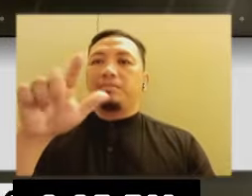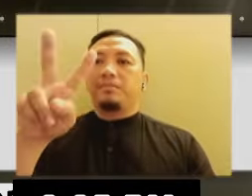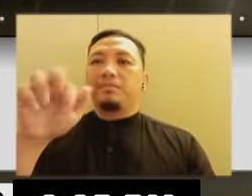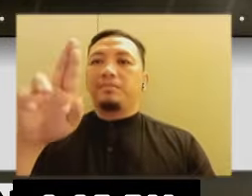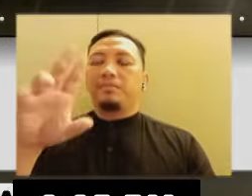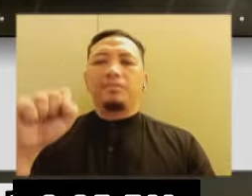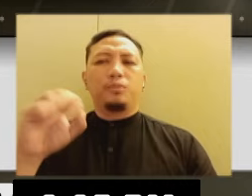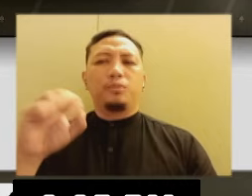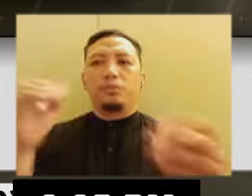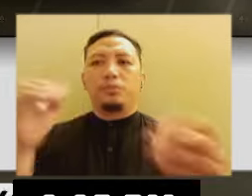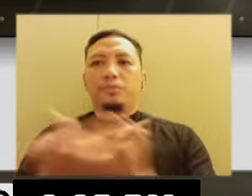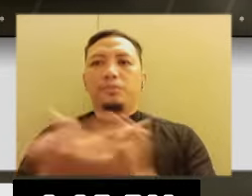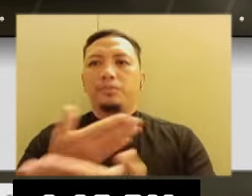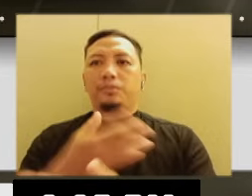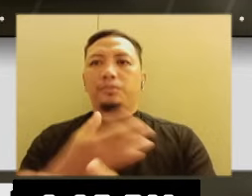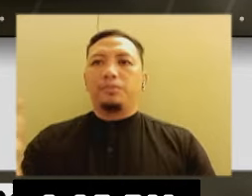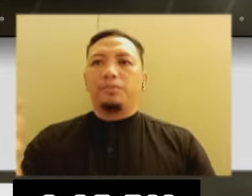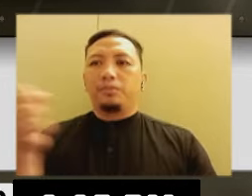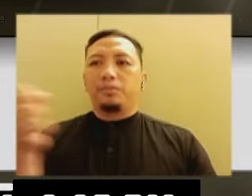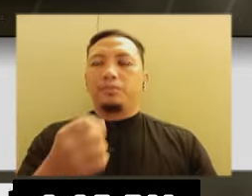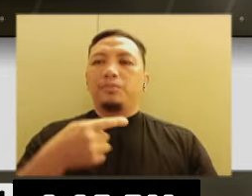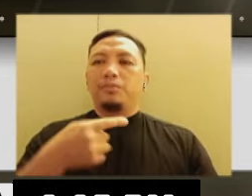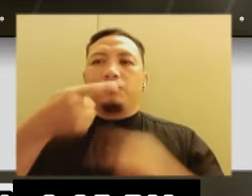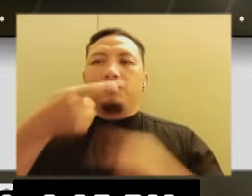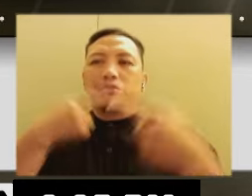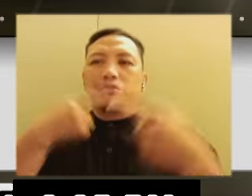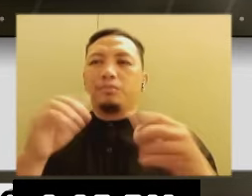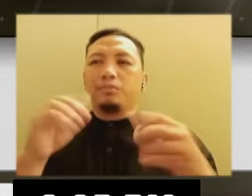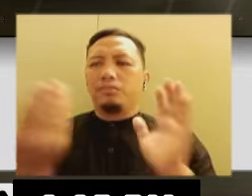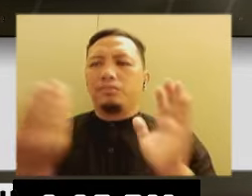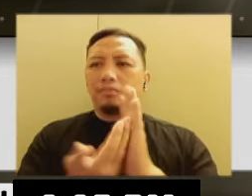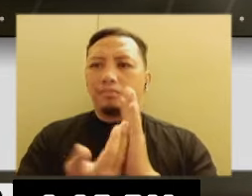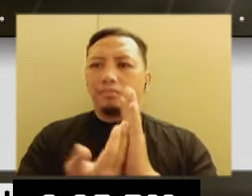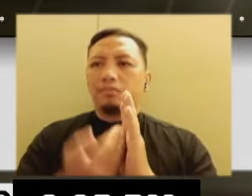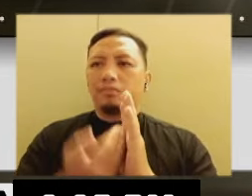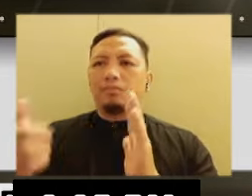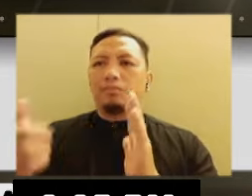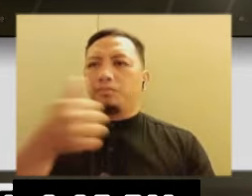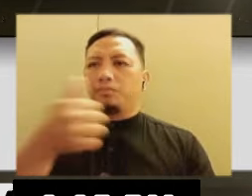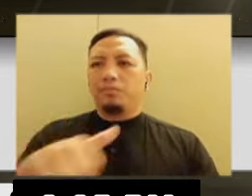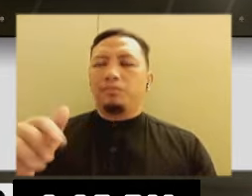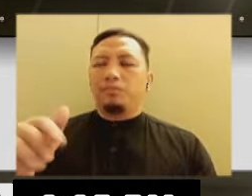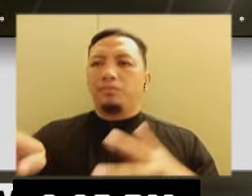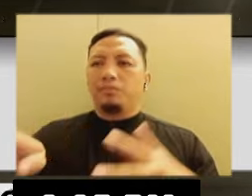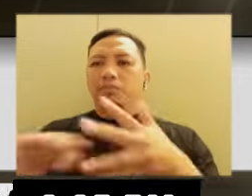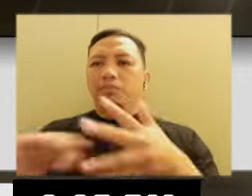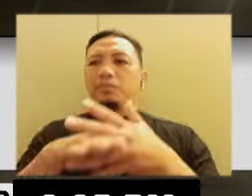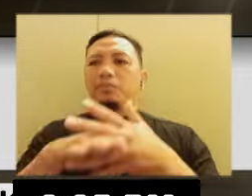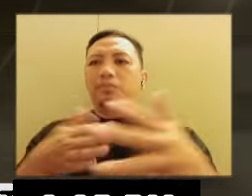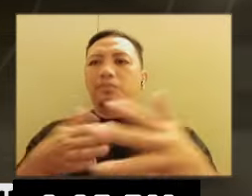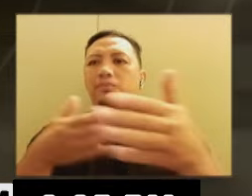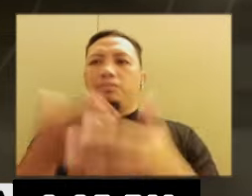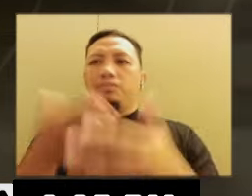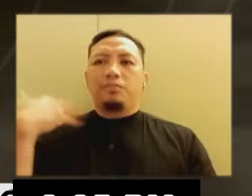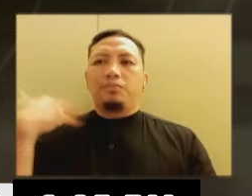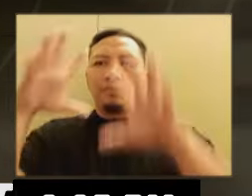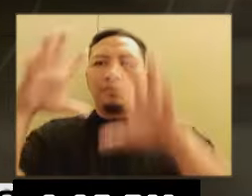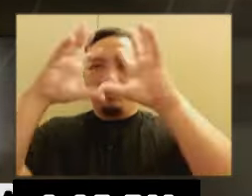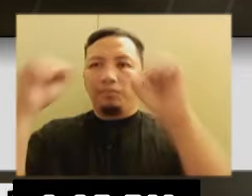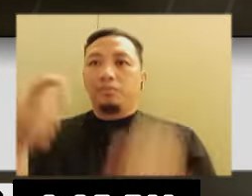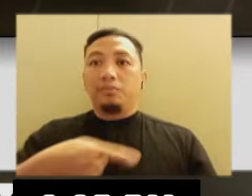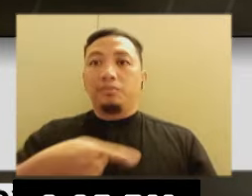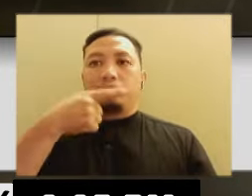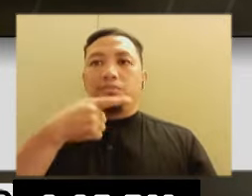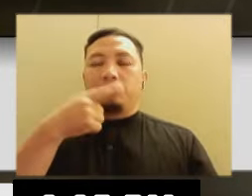Wala rin anyang batayan ng mga lumabas para sa anumang kasong pwedeng isampa laban sa dating Pangulo. Git pa niya, suportado ng